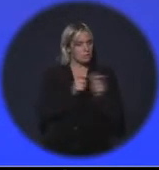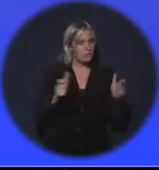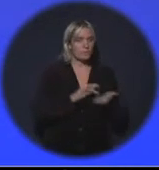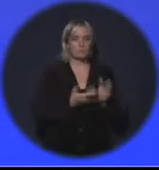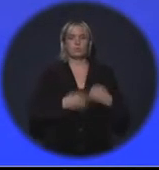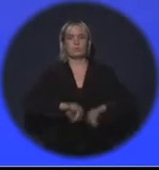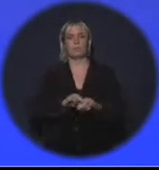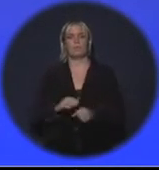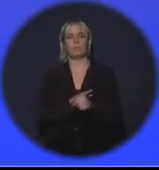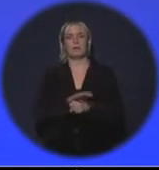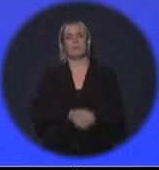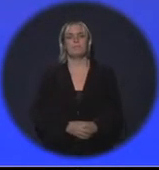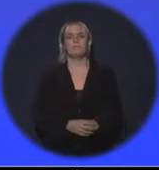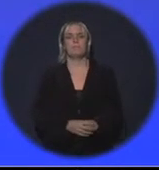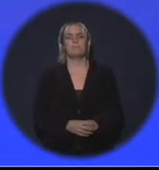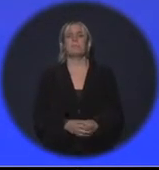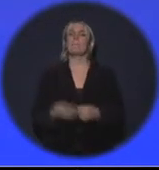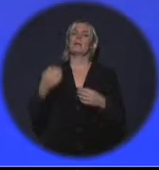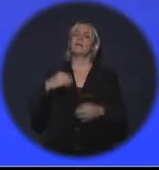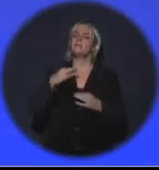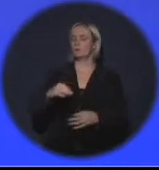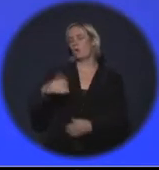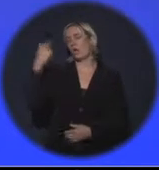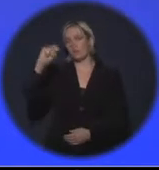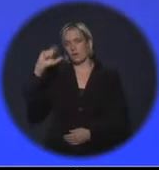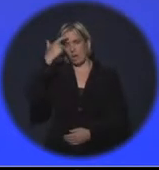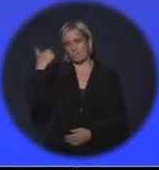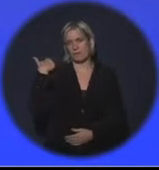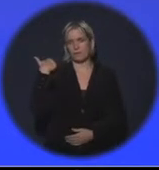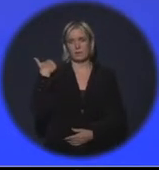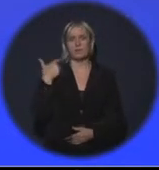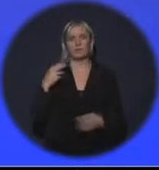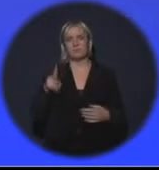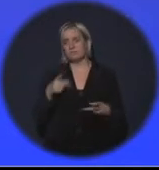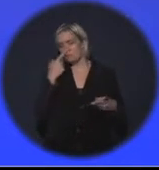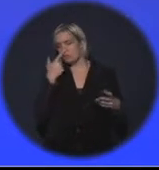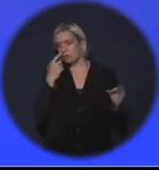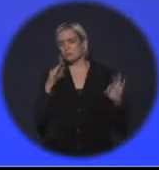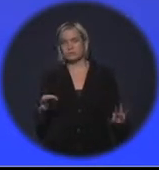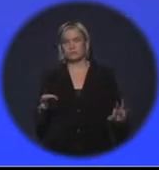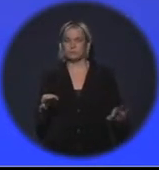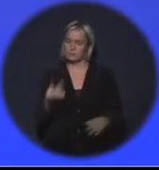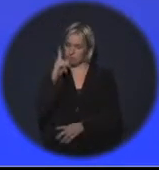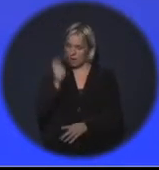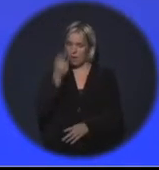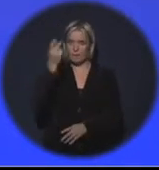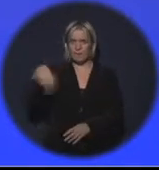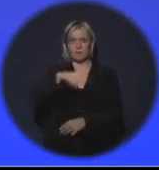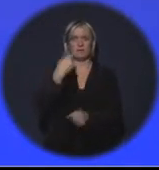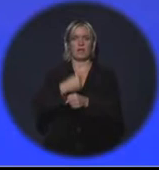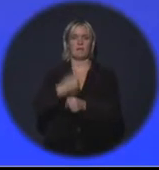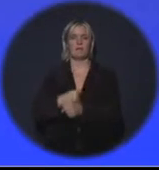le pays tout entier. Le discours du président de la République a été, d'une certaine façon, un hommage à votre